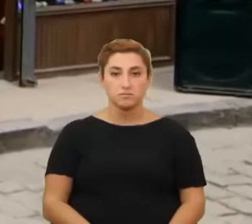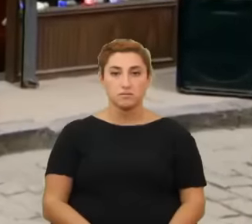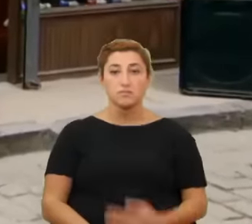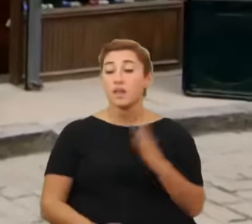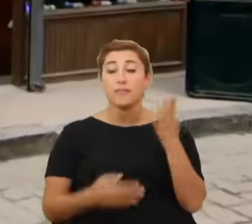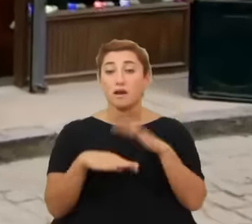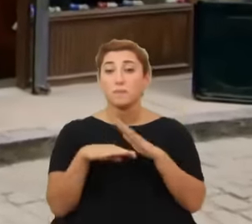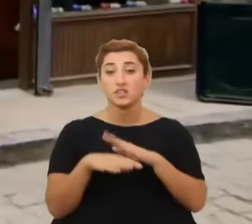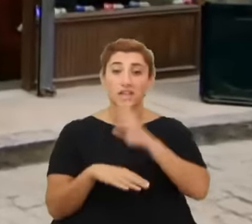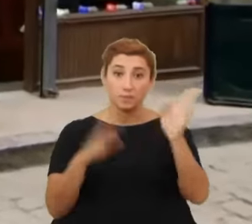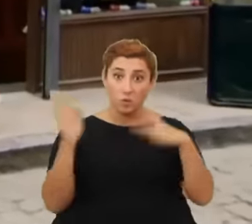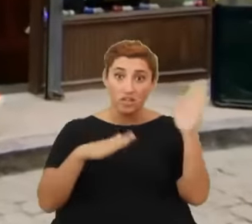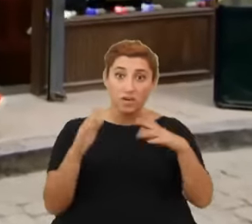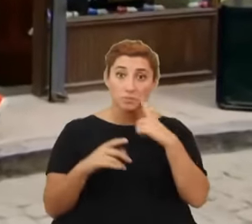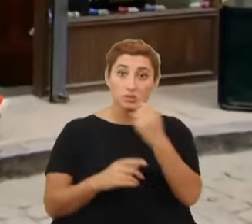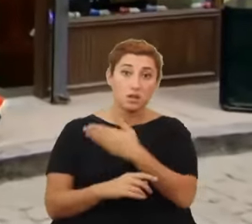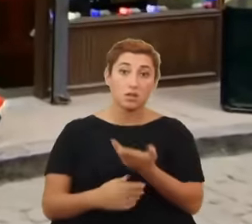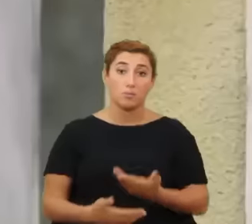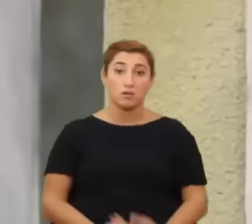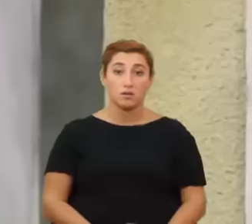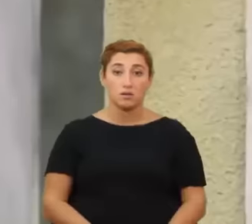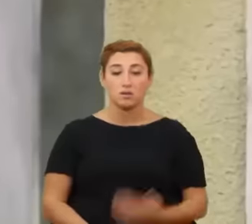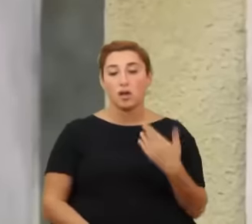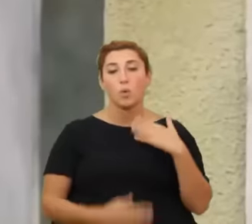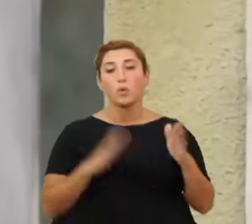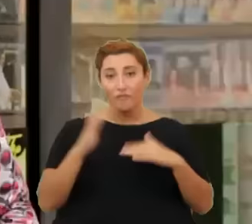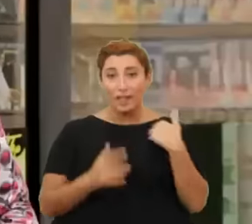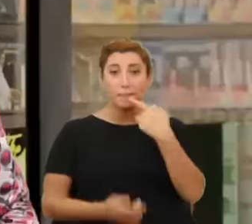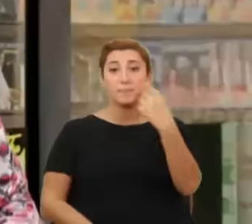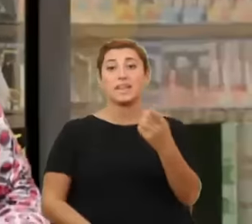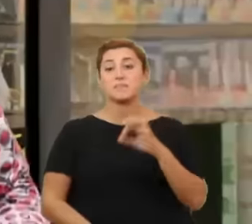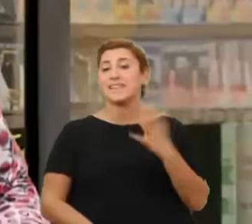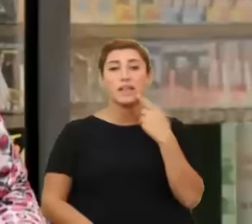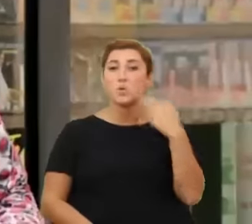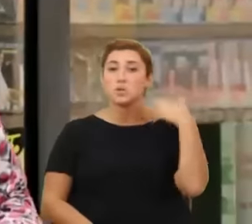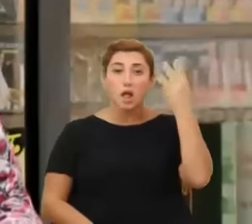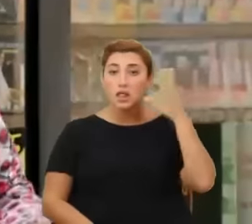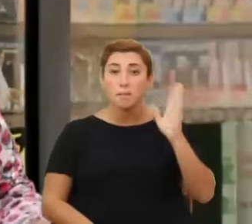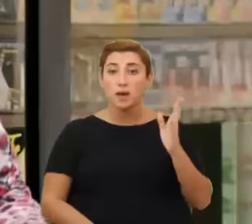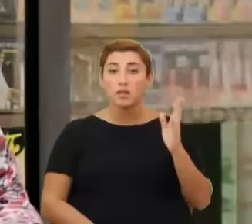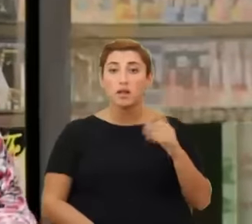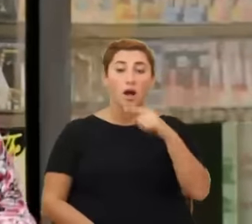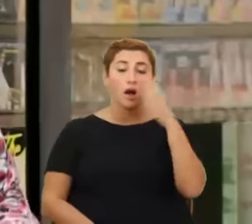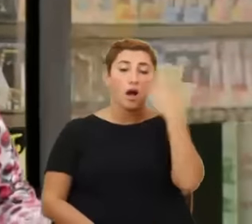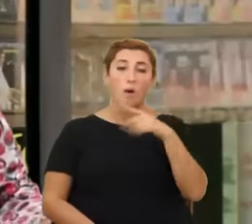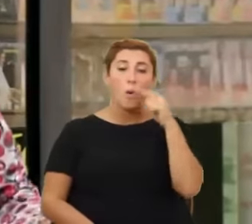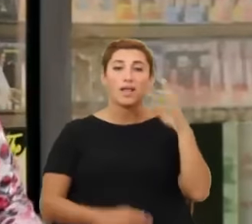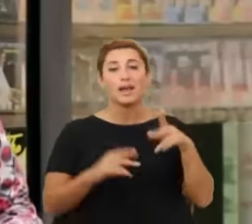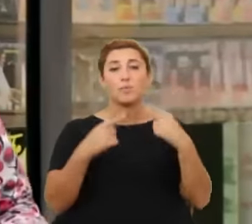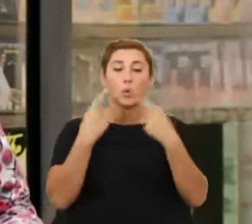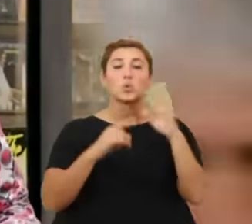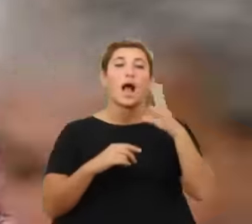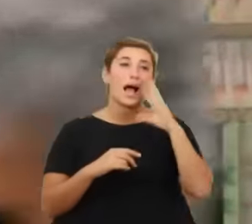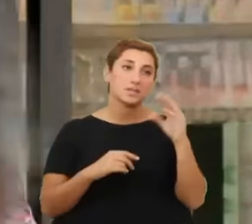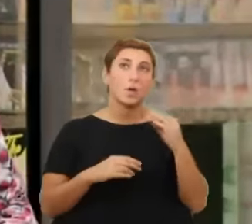E ne yapacaksın? Gidip dövecek misin adamı? Ya dövelim mi dedik şimdi? Ne diyorsun anlamadım ki. Karaoğlan gibi konuşuyorsun. Yok hastanedeydi,